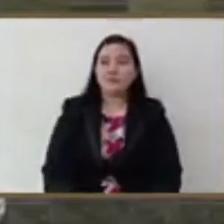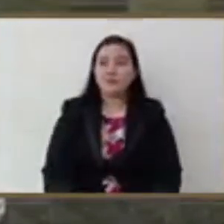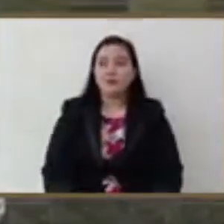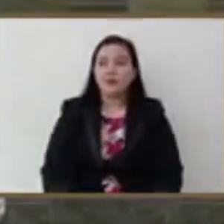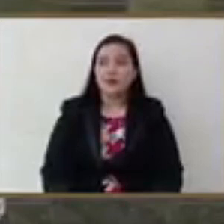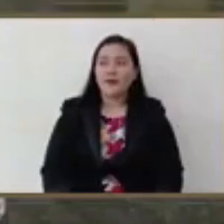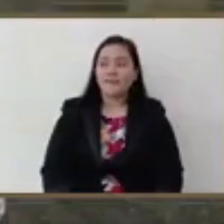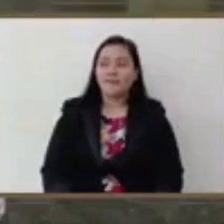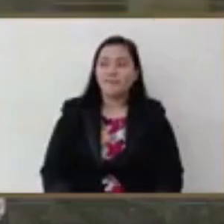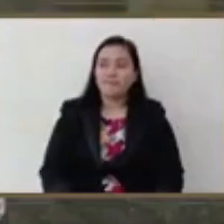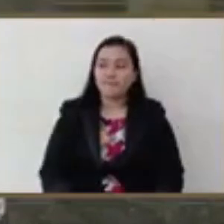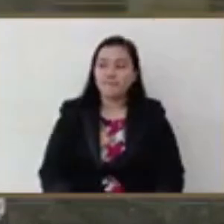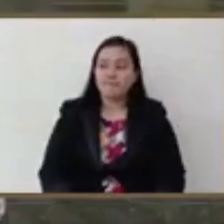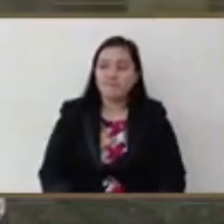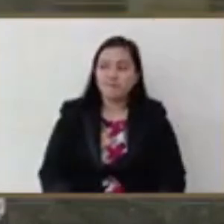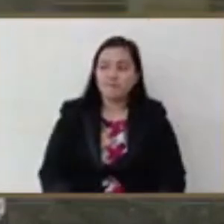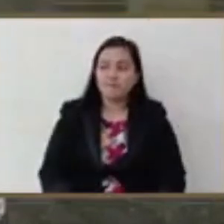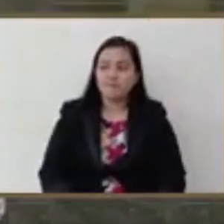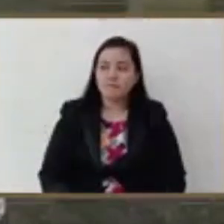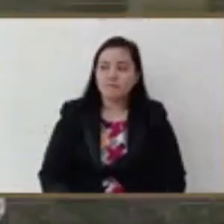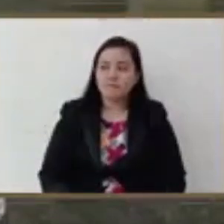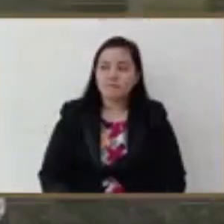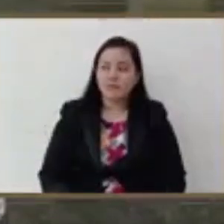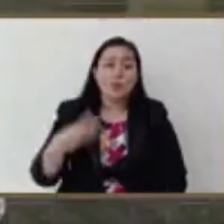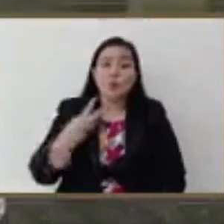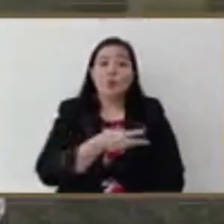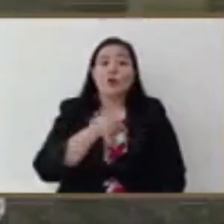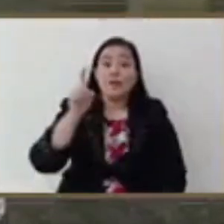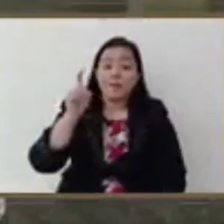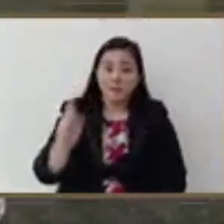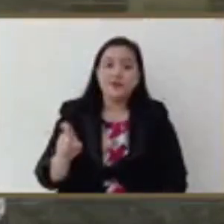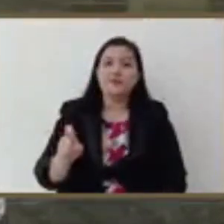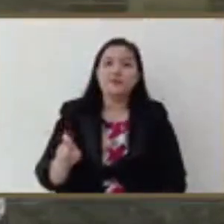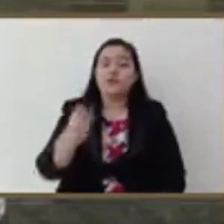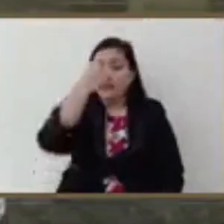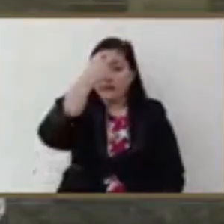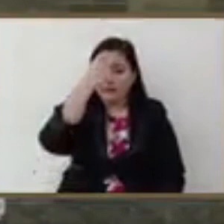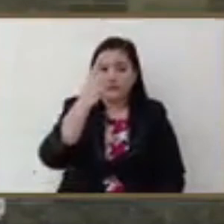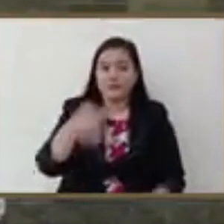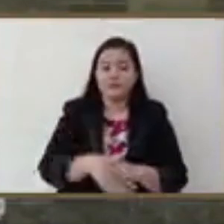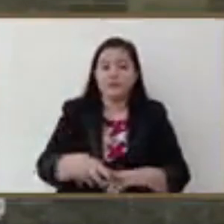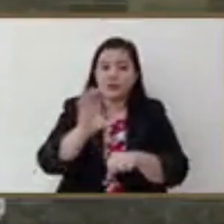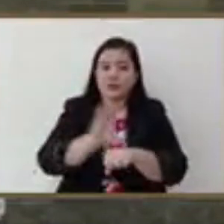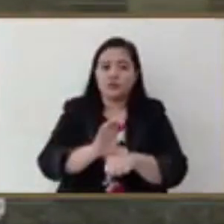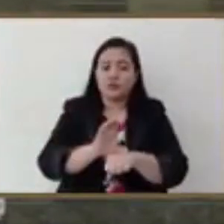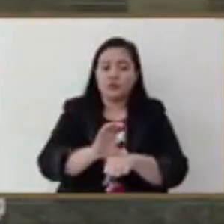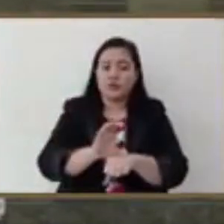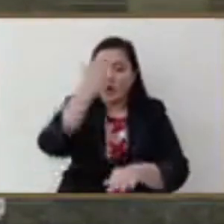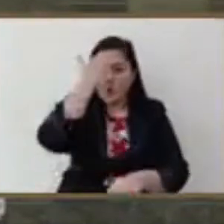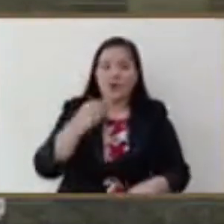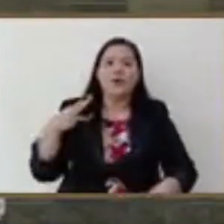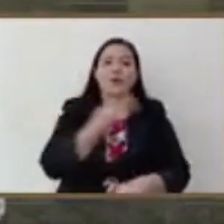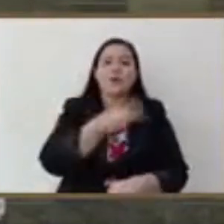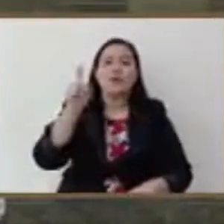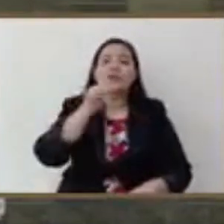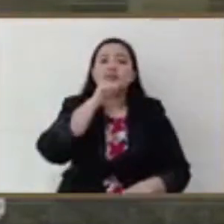Inilalagay sa simbahan, kapatid, hindi po dapat ma-miss natin ito. And I don't want, the reason why you don't want to miss the church, because,